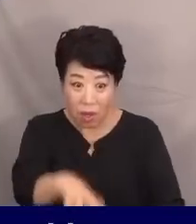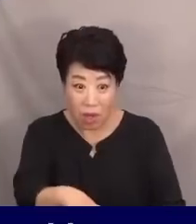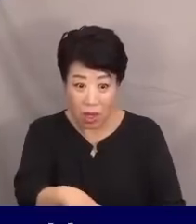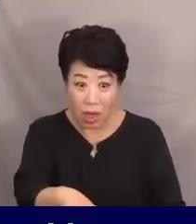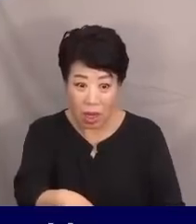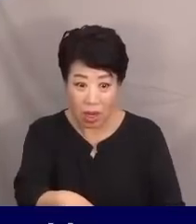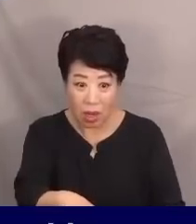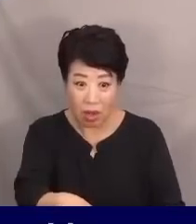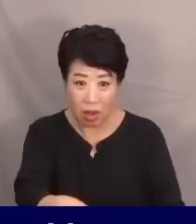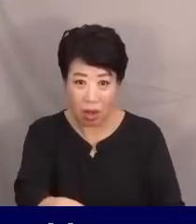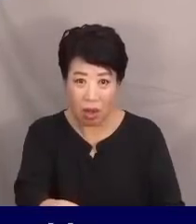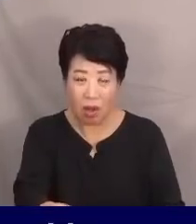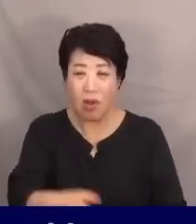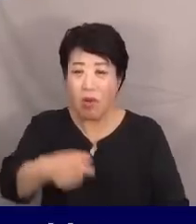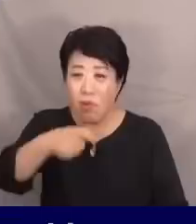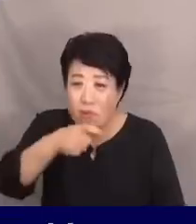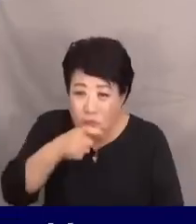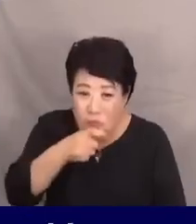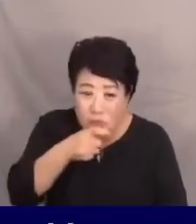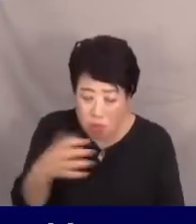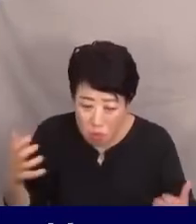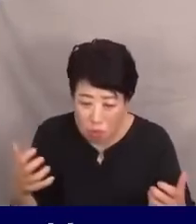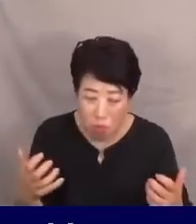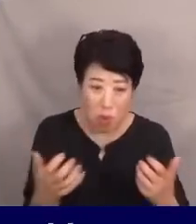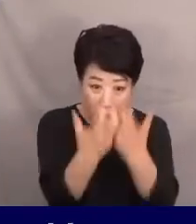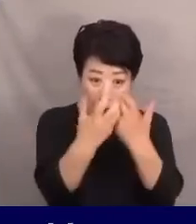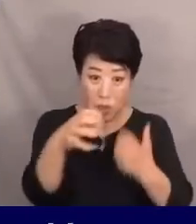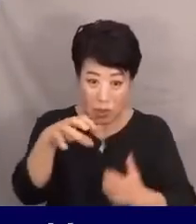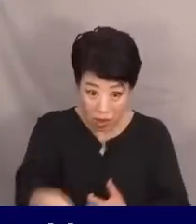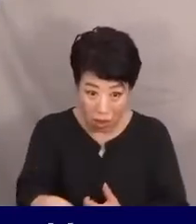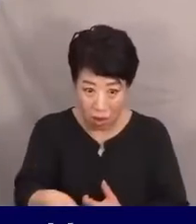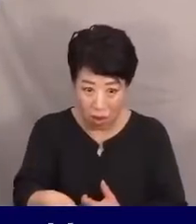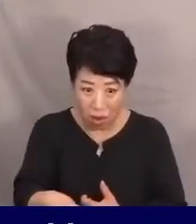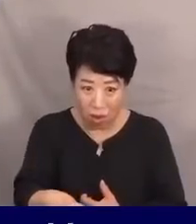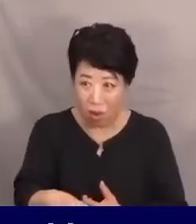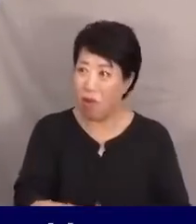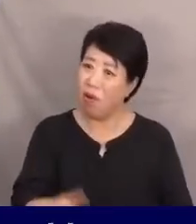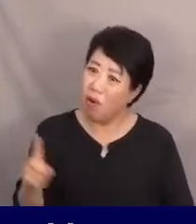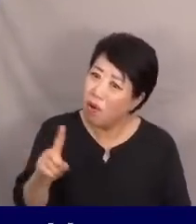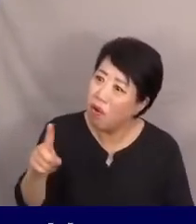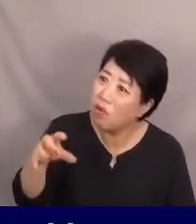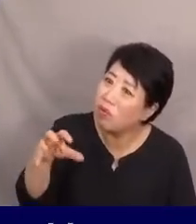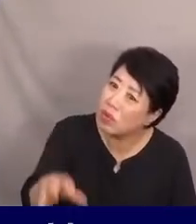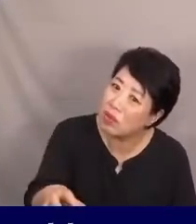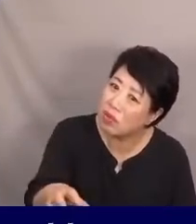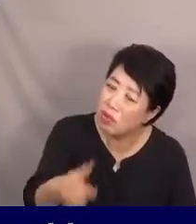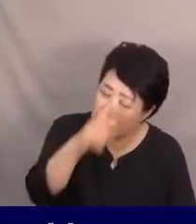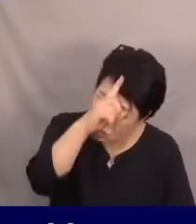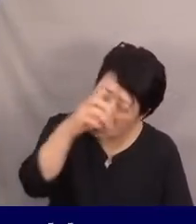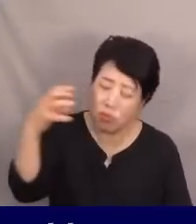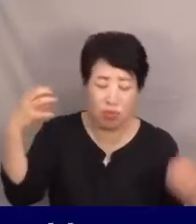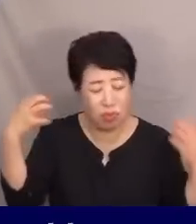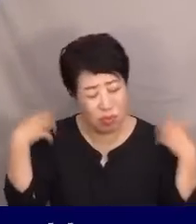수해 현장에서, 그리고 잼버리에서 그 어디에도 정부는 없었습니다.